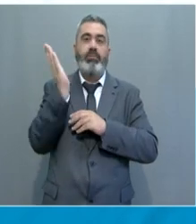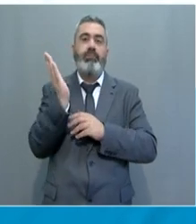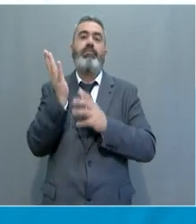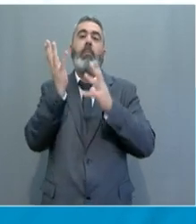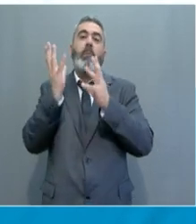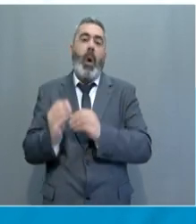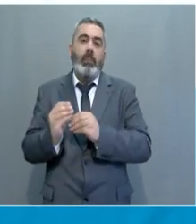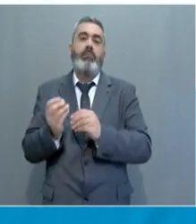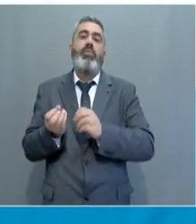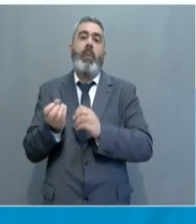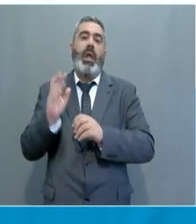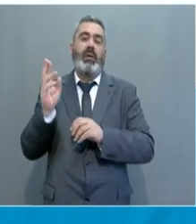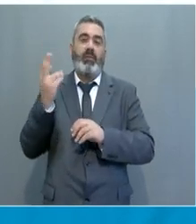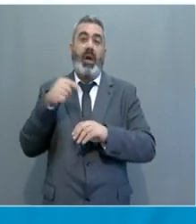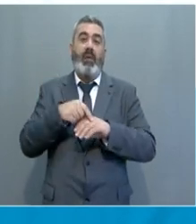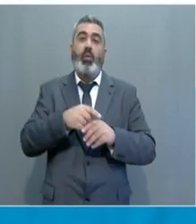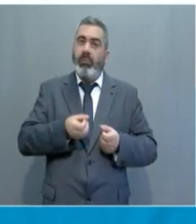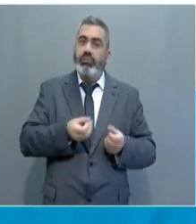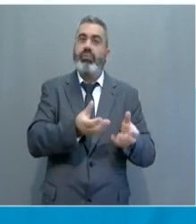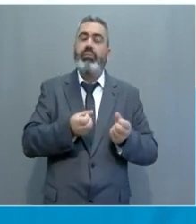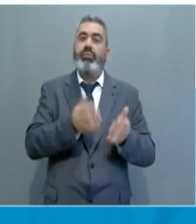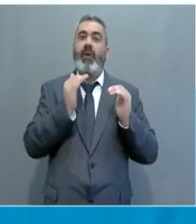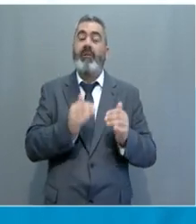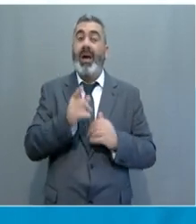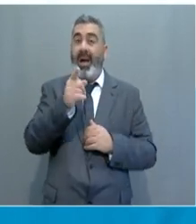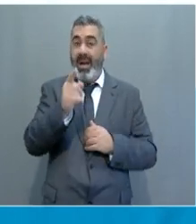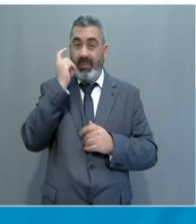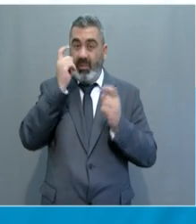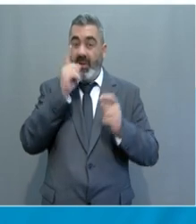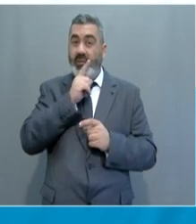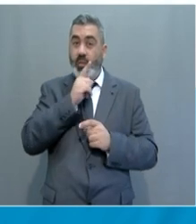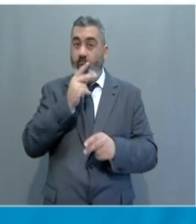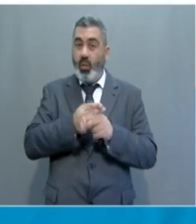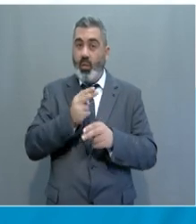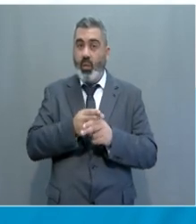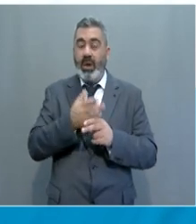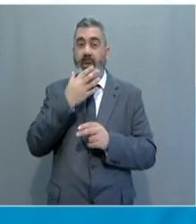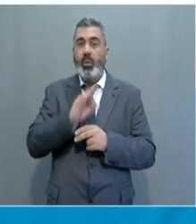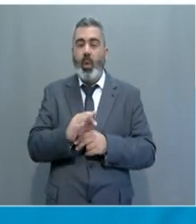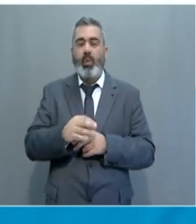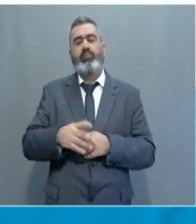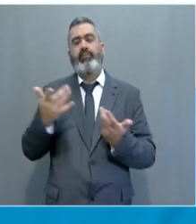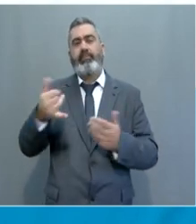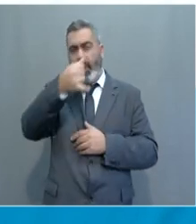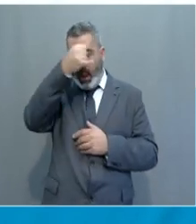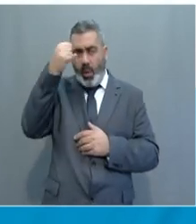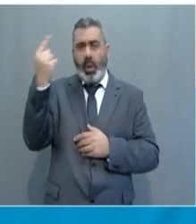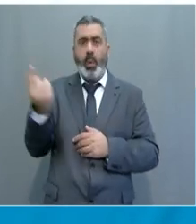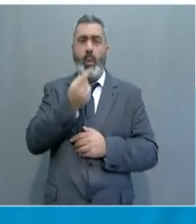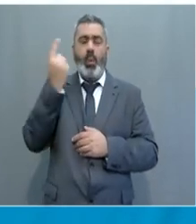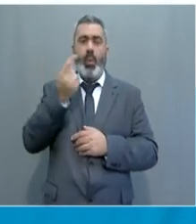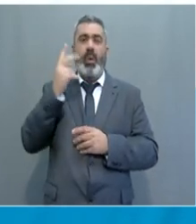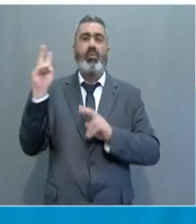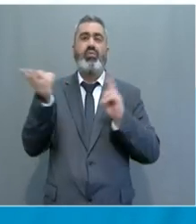θα μπορεί να παράγει ενέργεια. Προσέξτε, γιατί αυτό έχει ξεχωριστή σημασία, διότι τις μέρες το καλοκαίρι που δεν